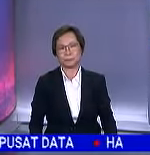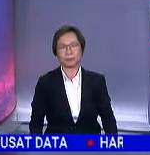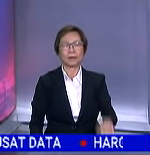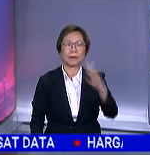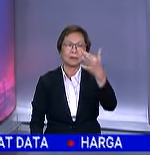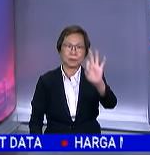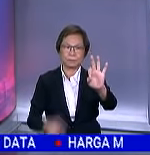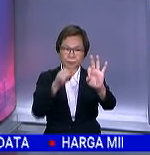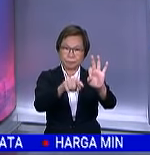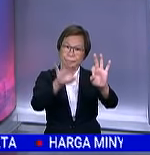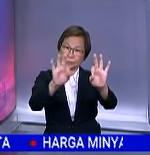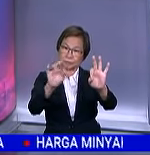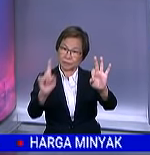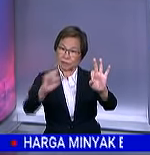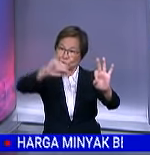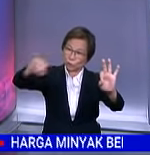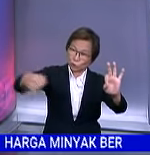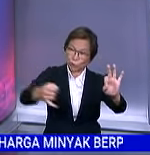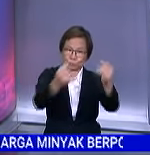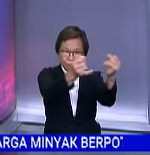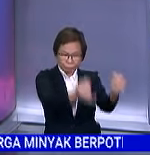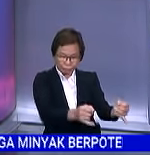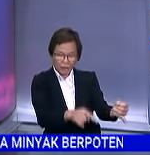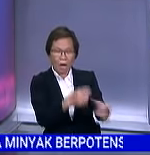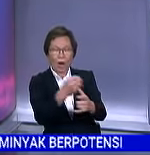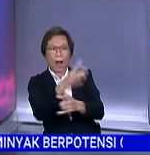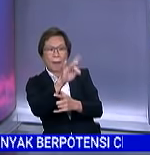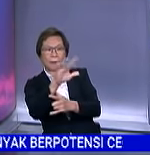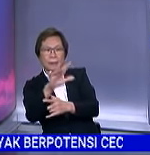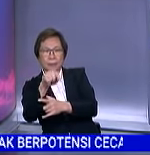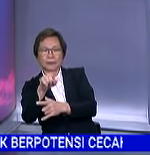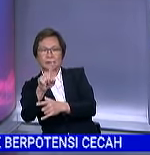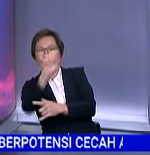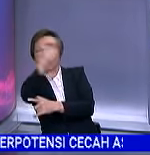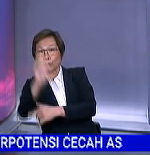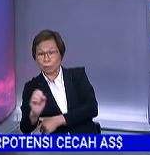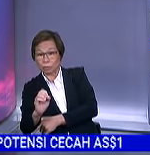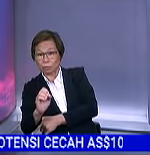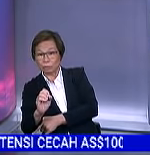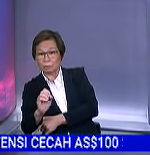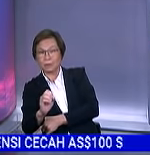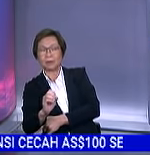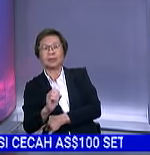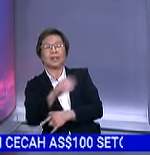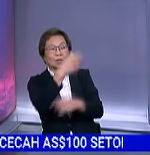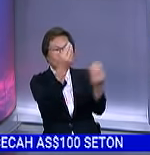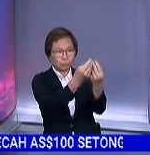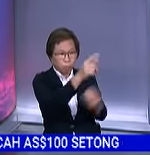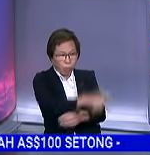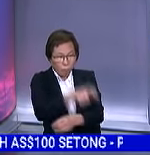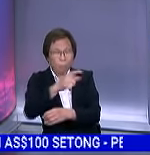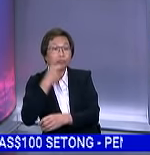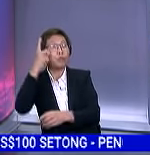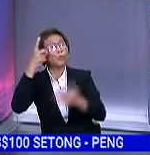Seramai 19.91 juta individu atau 85.1% daripada populasi dewasa negara ini